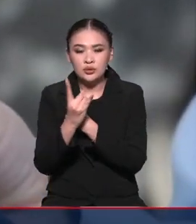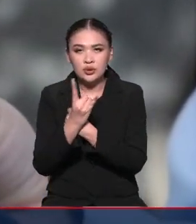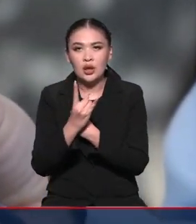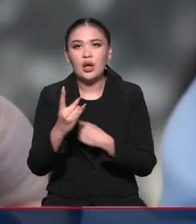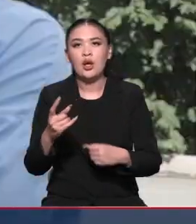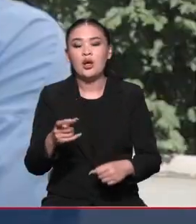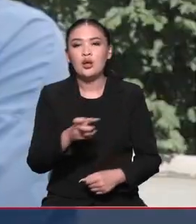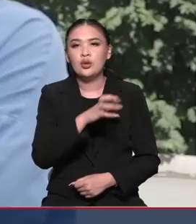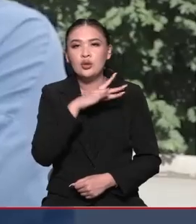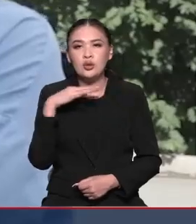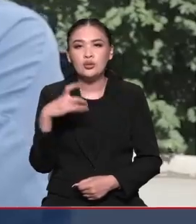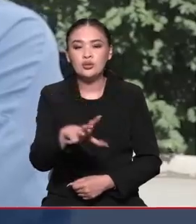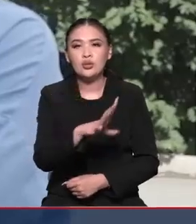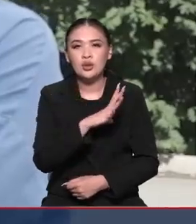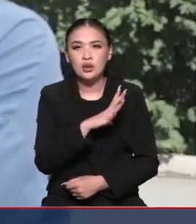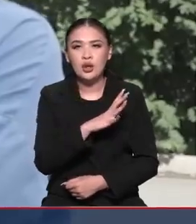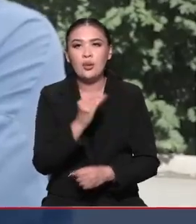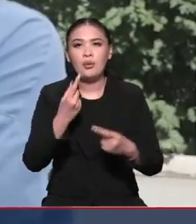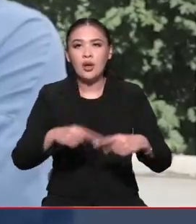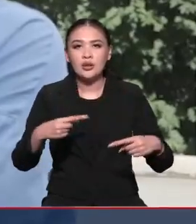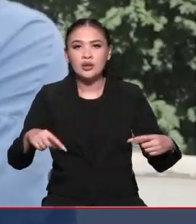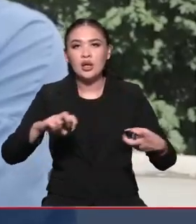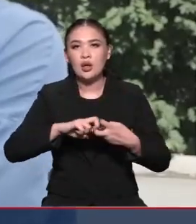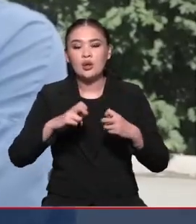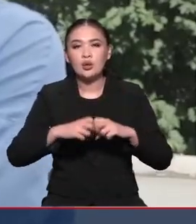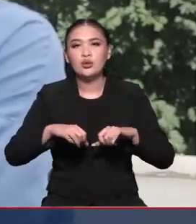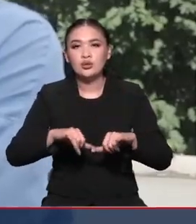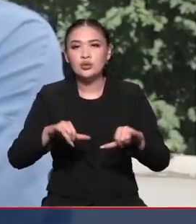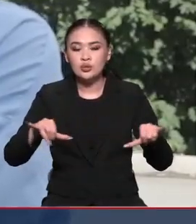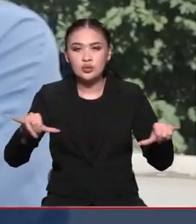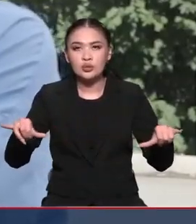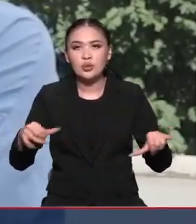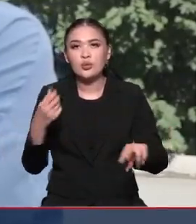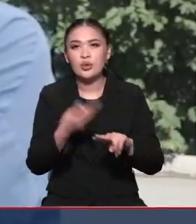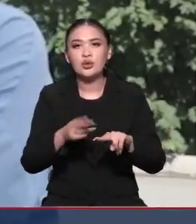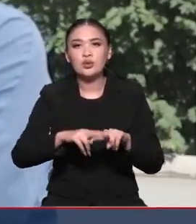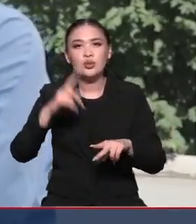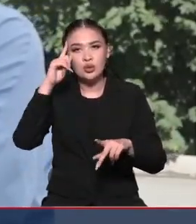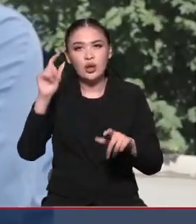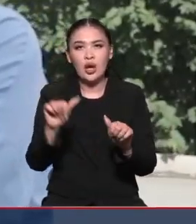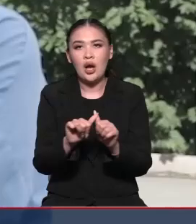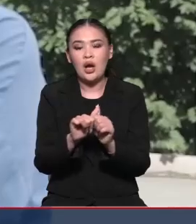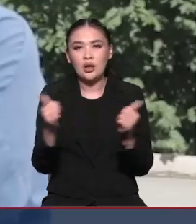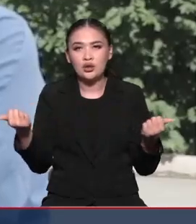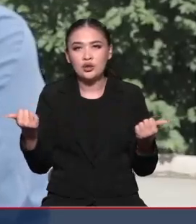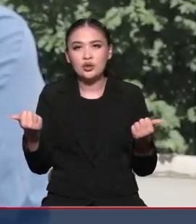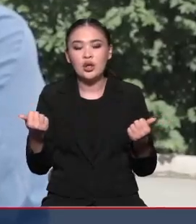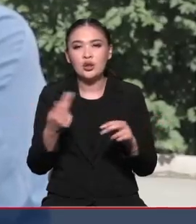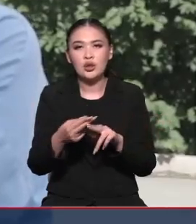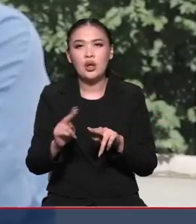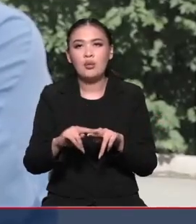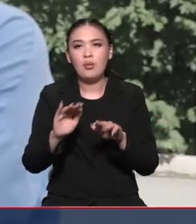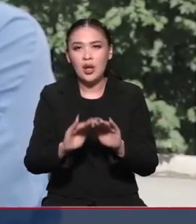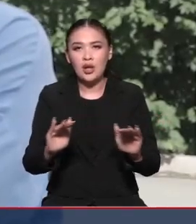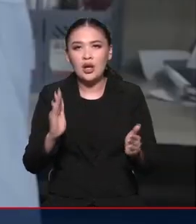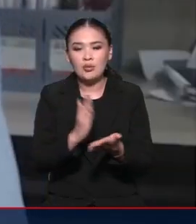өтірік айту, одан да басқа мәселелер көбейіп кетті, сондықтан ажырасамыз деген шешімге келдім. Арада сол балалар қалды,